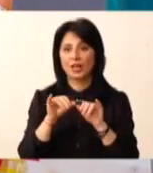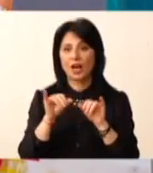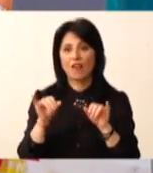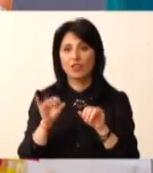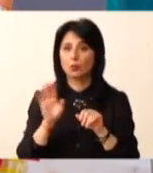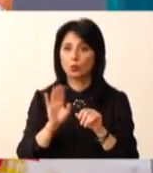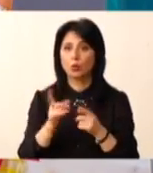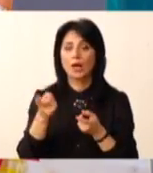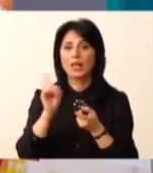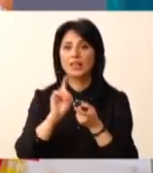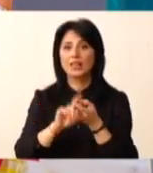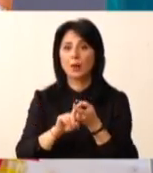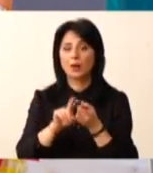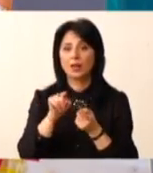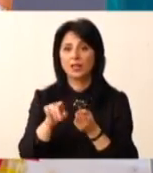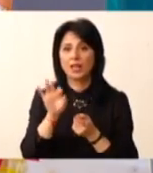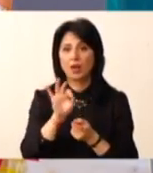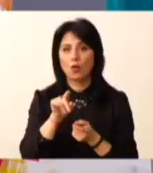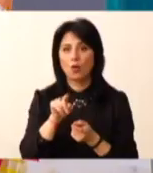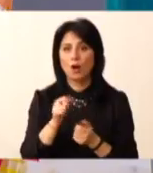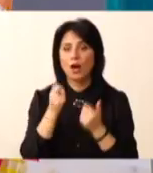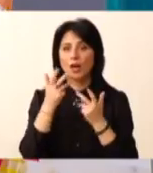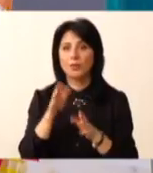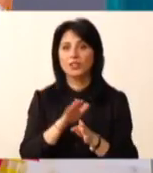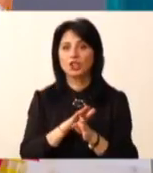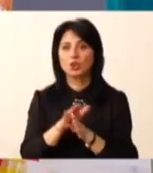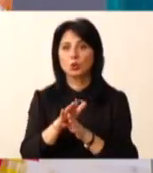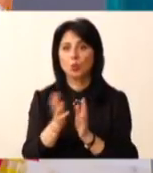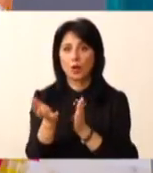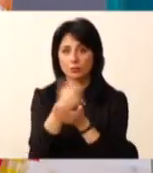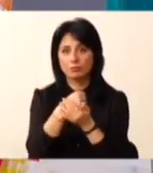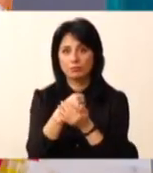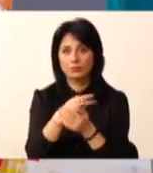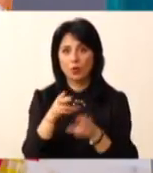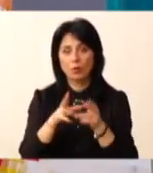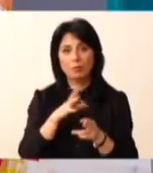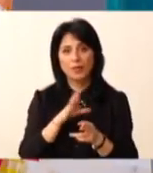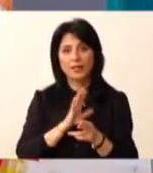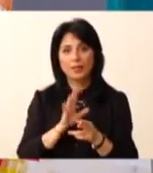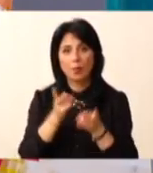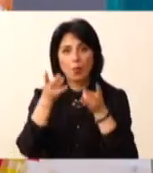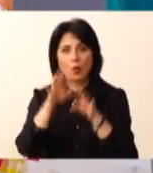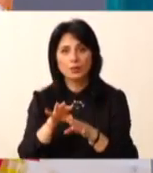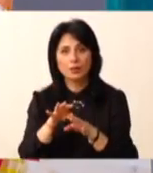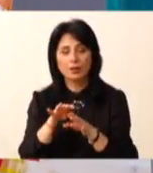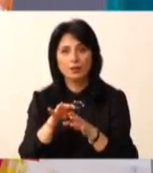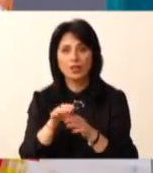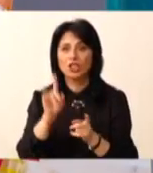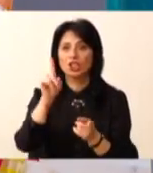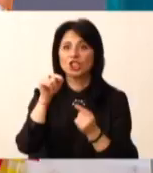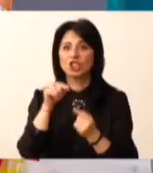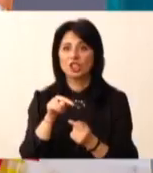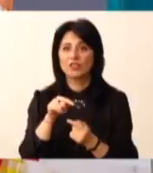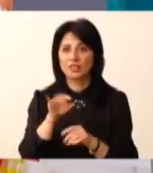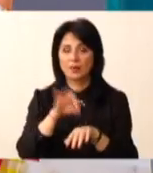განვითარდება თუ არა დამოკიდებულია იმაზე, რამდენად სრულად არის ამოღებული ოპერაციის დროს ფარისებრი ჯირკვლის ქსოვილი.